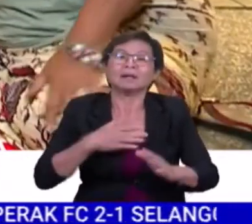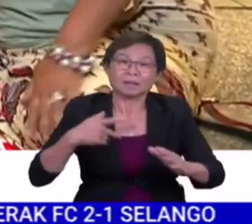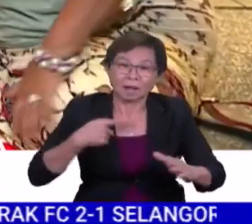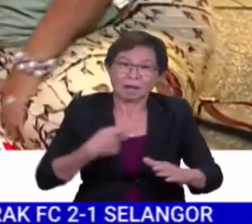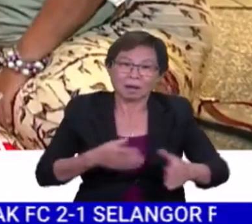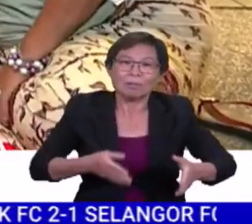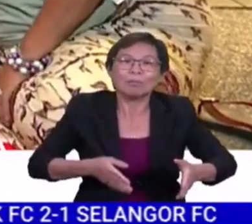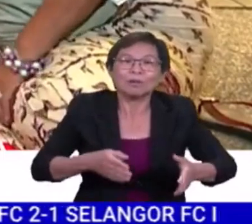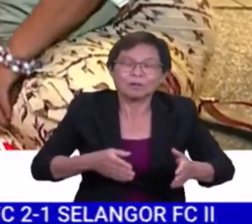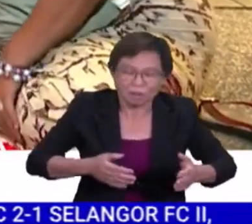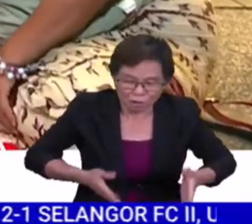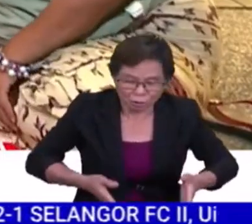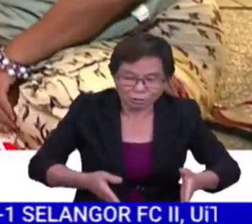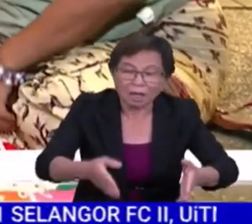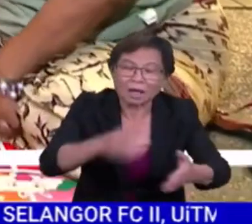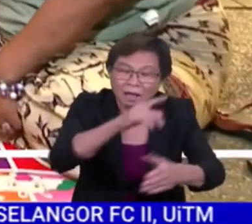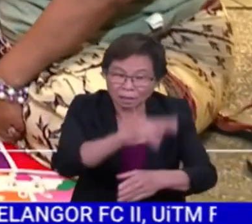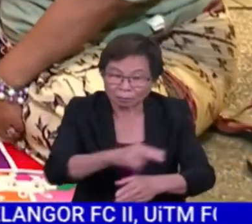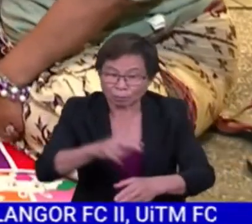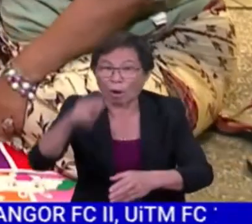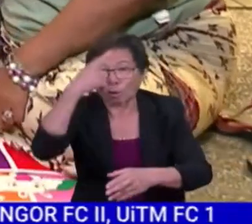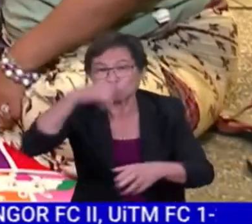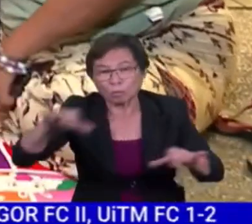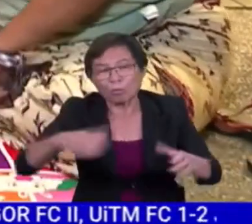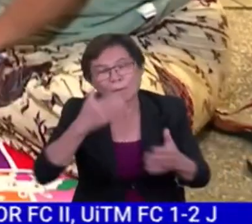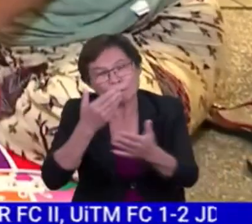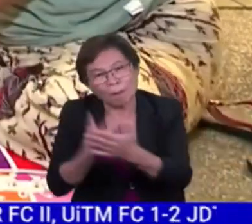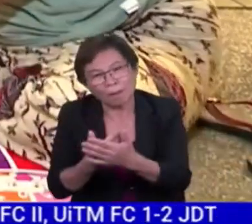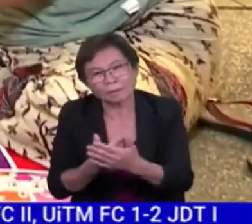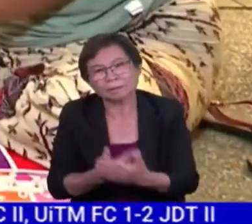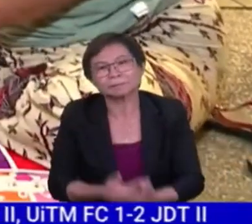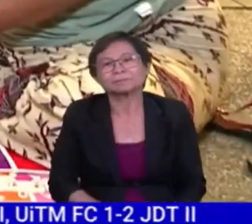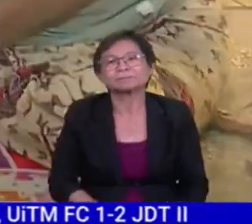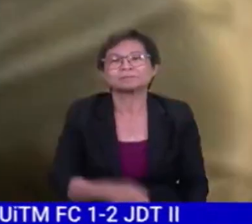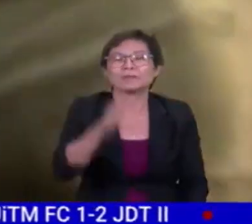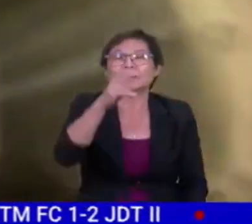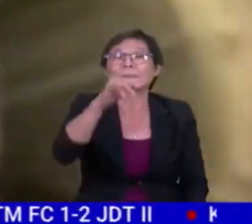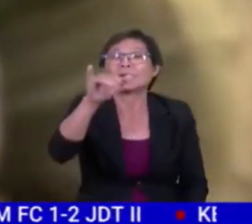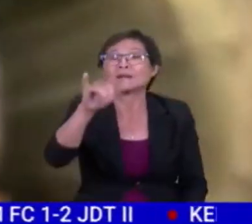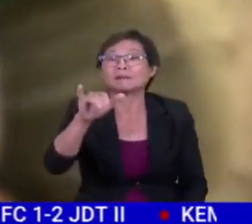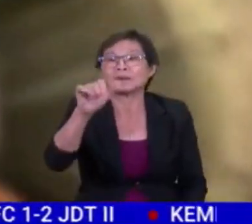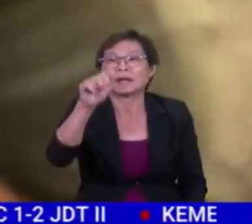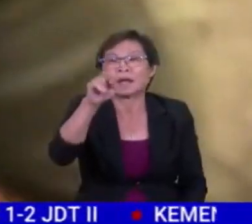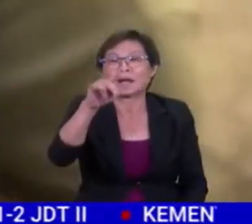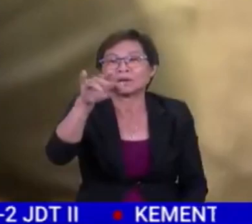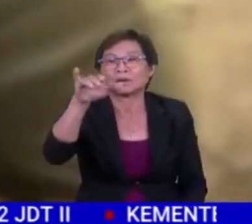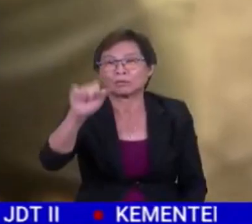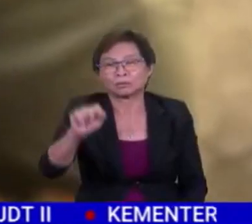baik sesama insan. Rufina Mary Ambrose, Berita ATM.